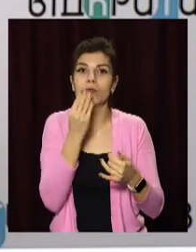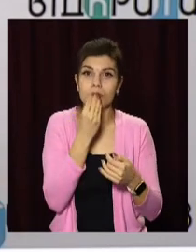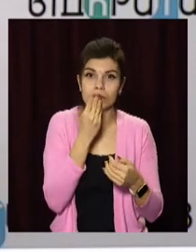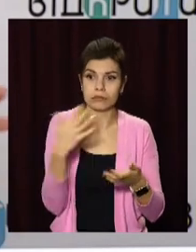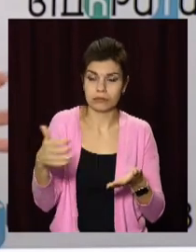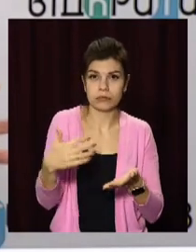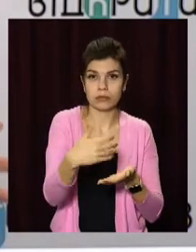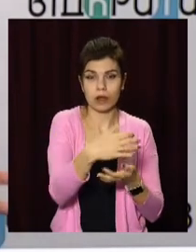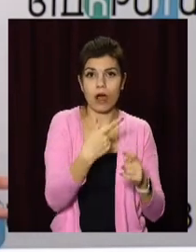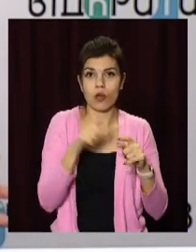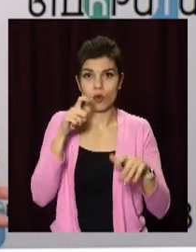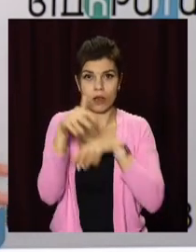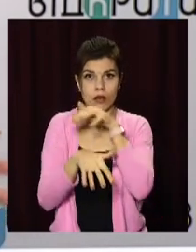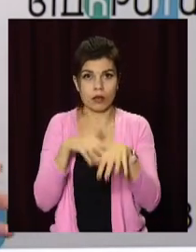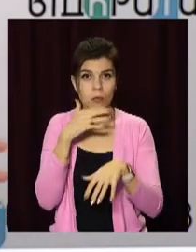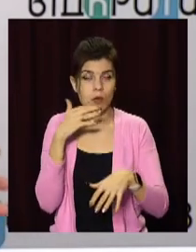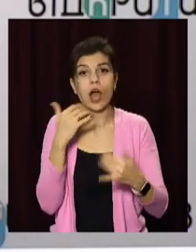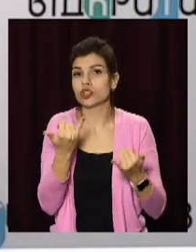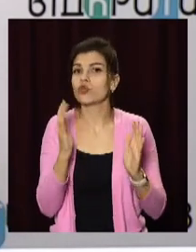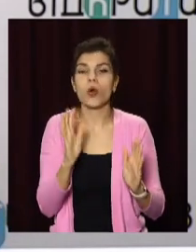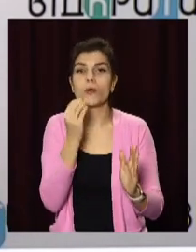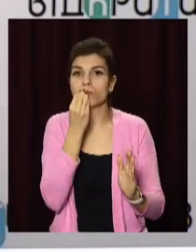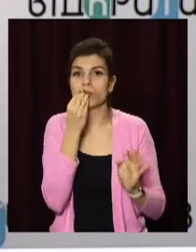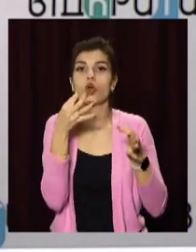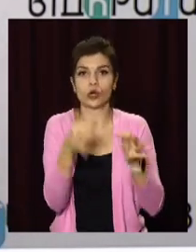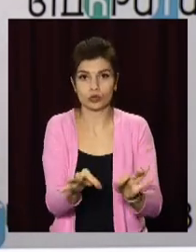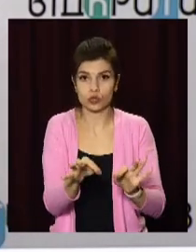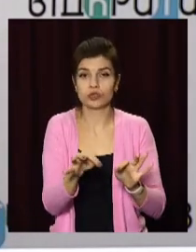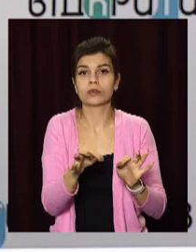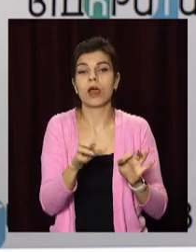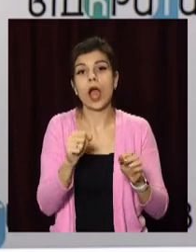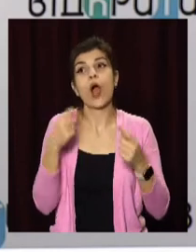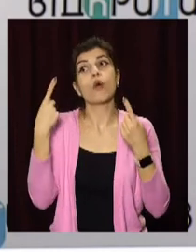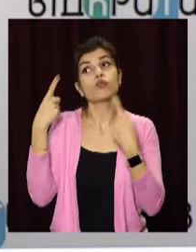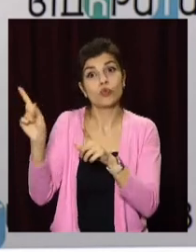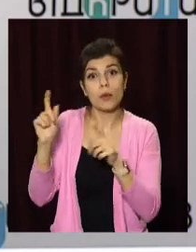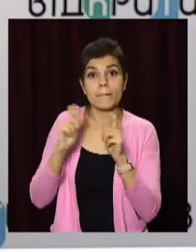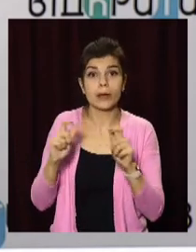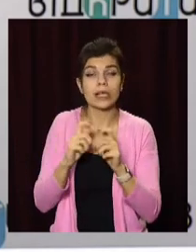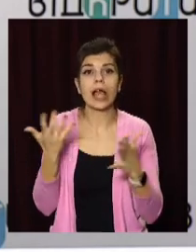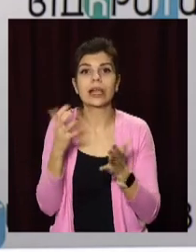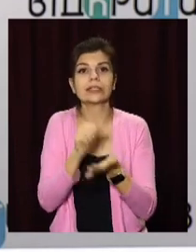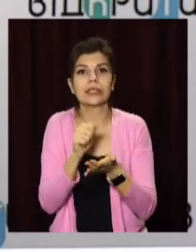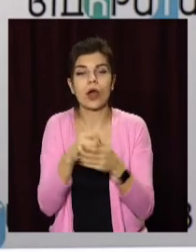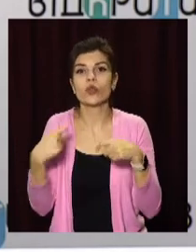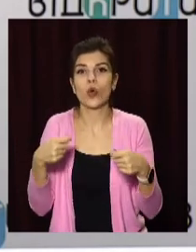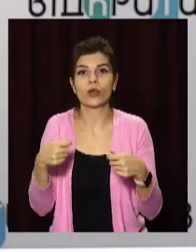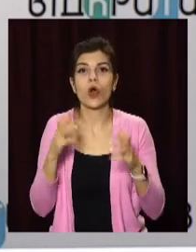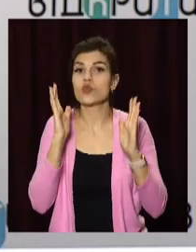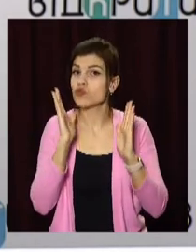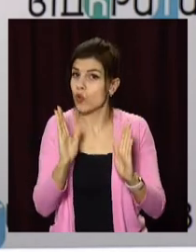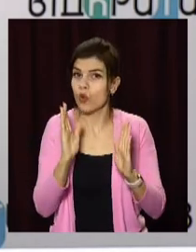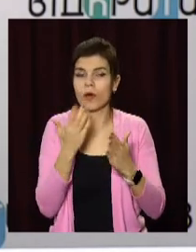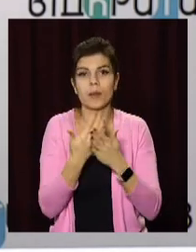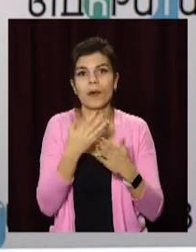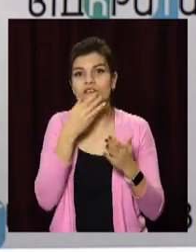Наразі, зараз в цьому магазині ми можемо придбати тільки продукти харчування. А в іншому магазині, який займався торгівлею лише